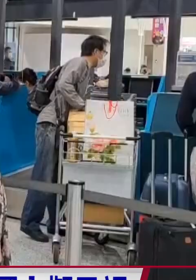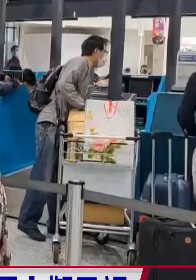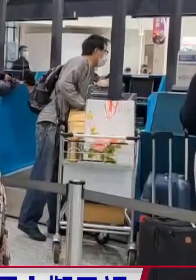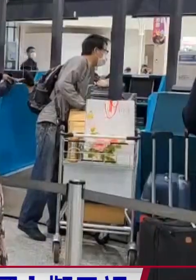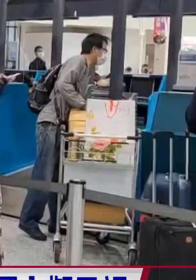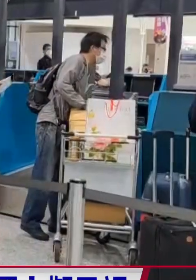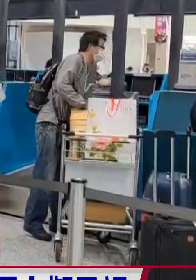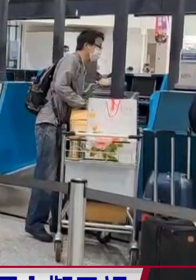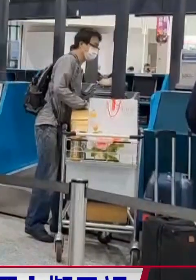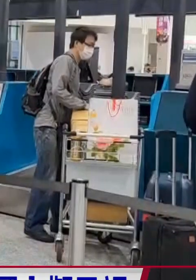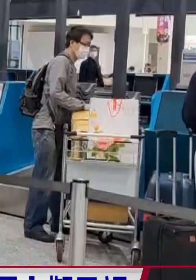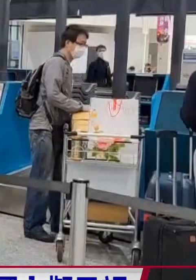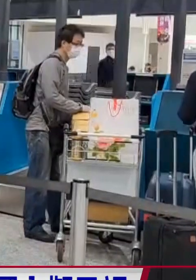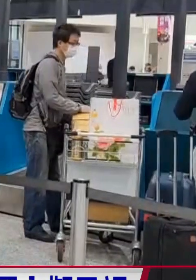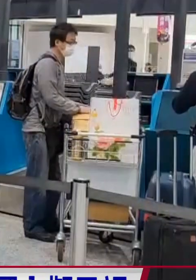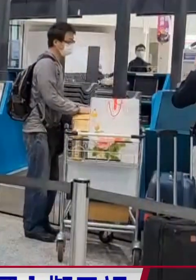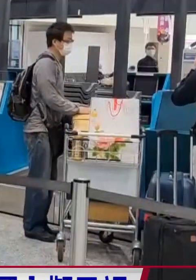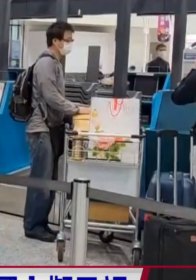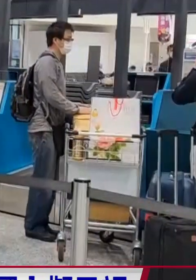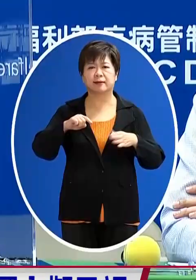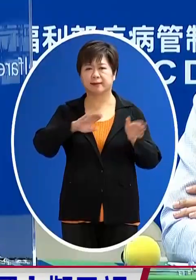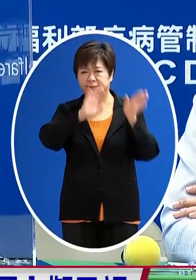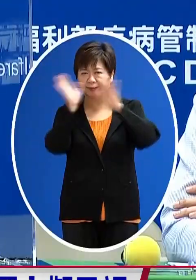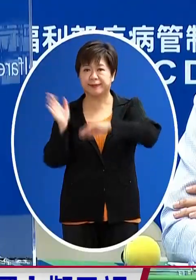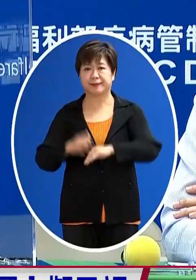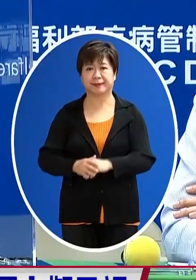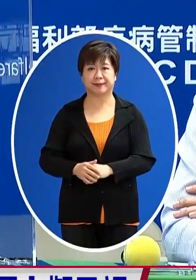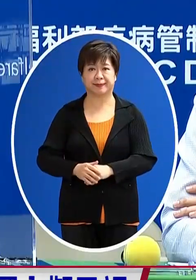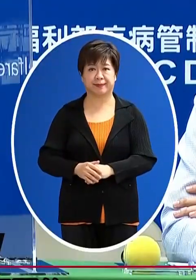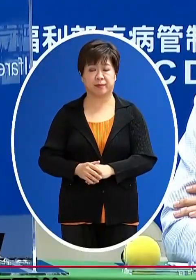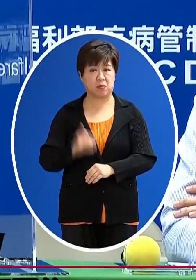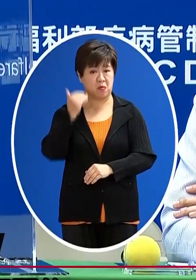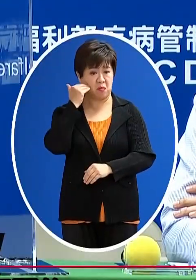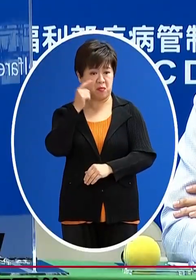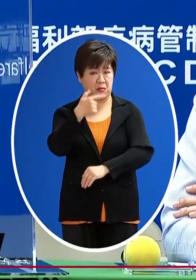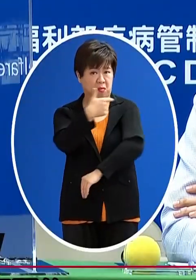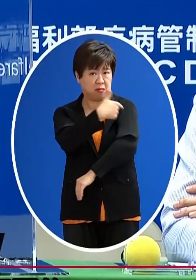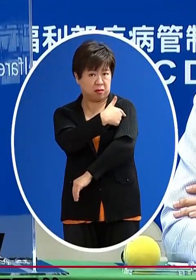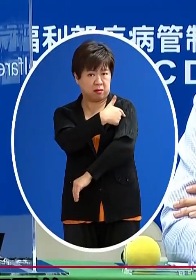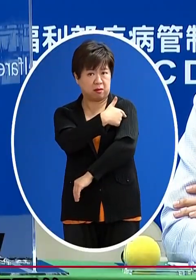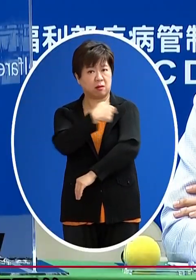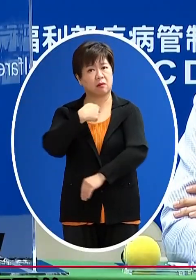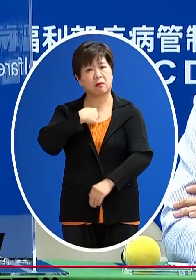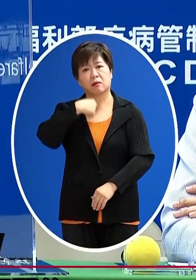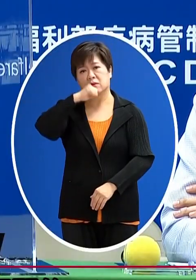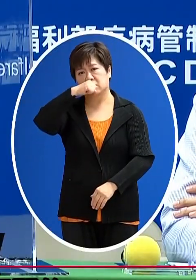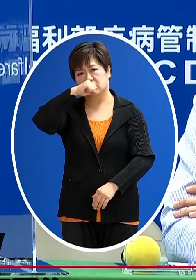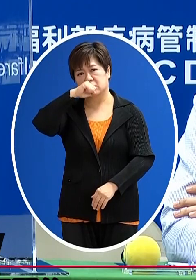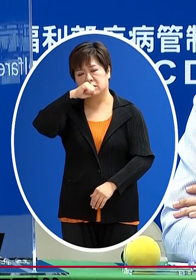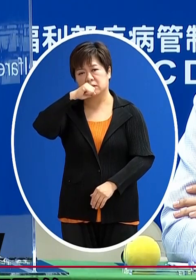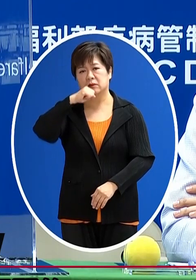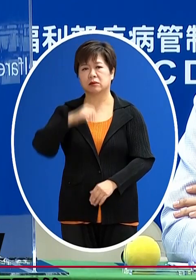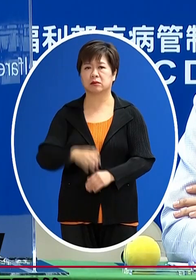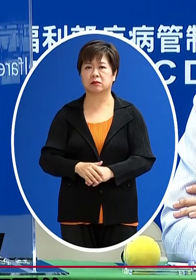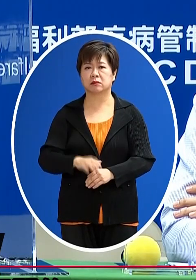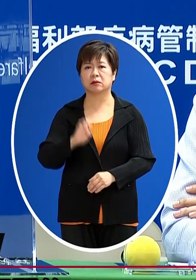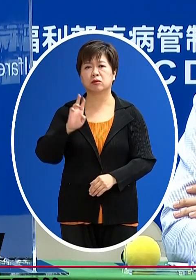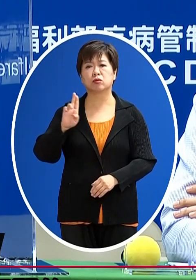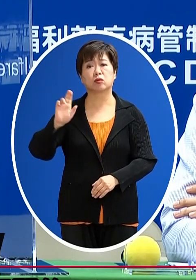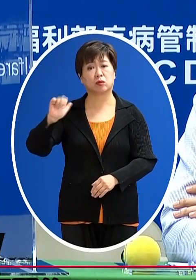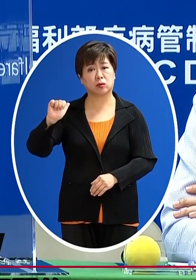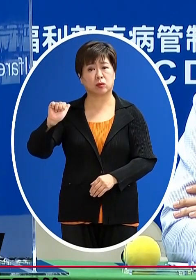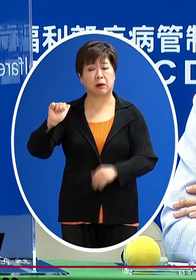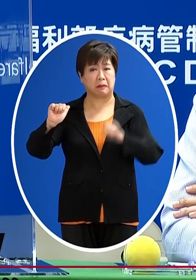证程序通过之后，国内也会给予承认。 他打的如果是我们所这边所有发 EUA 的相关